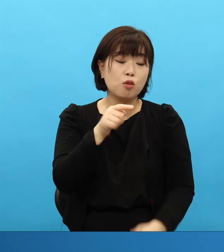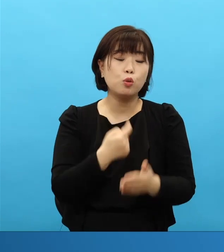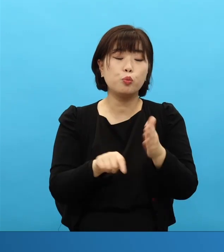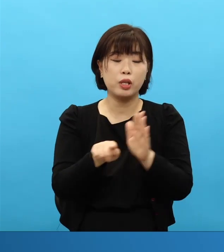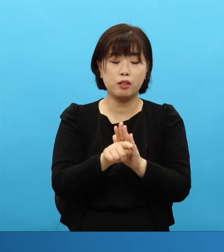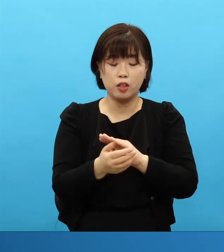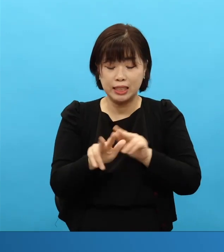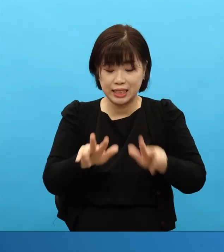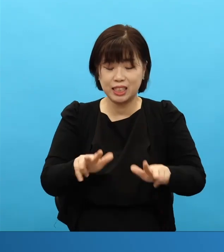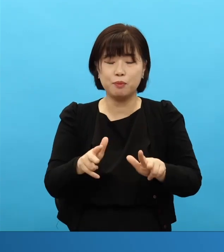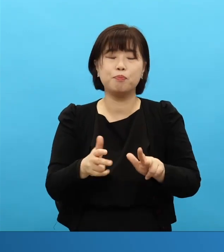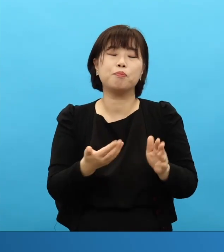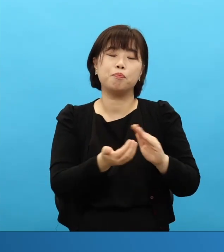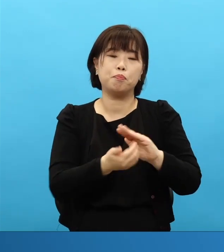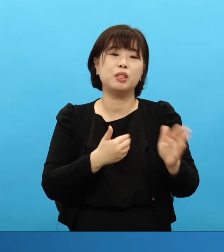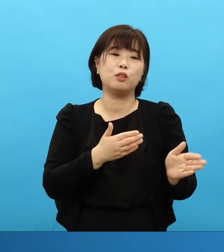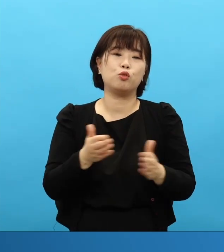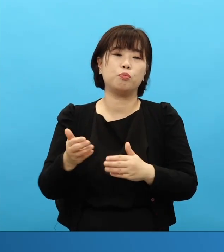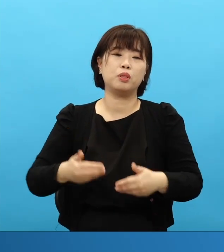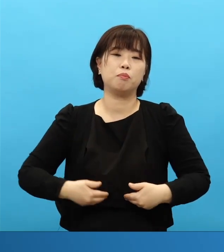个， 여기서